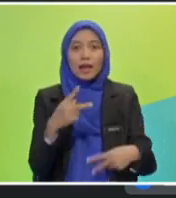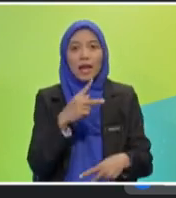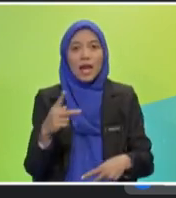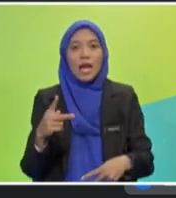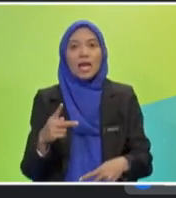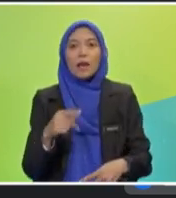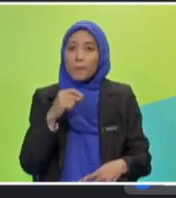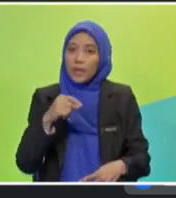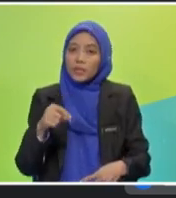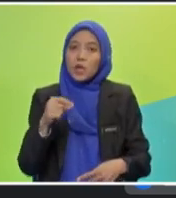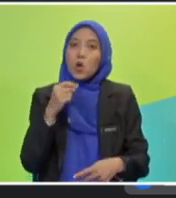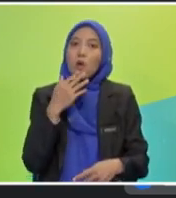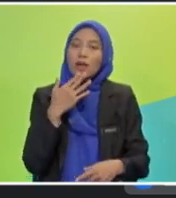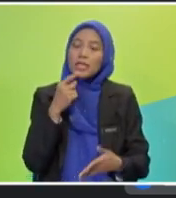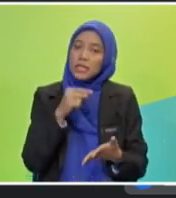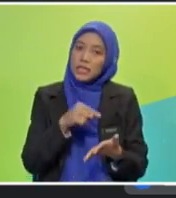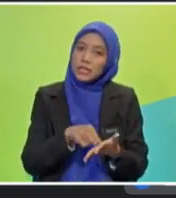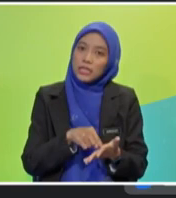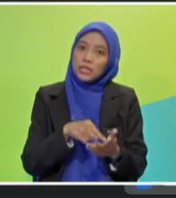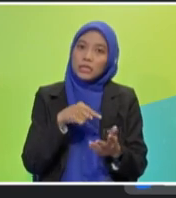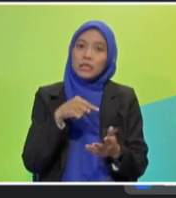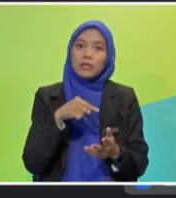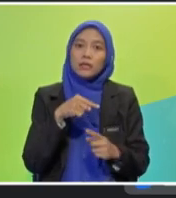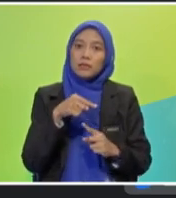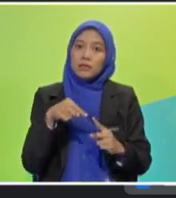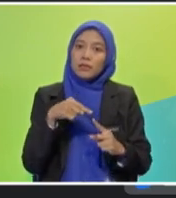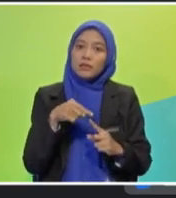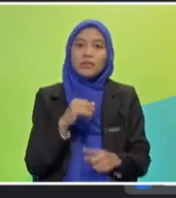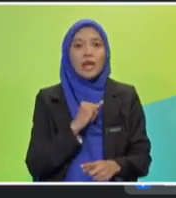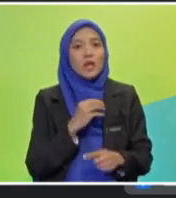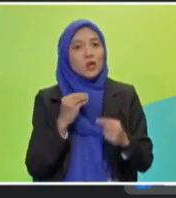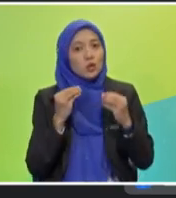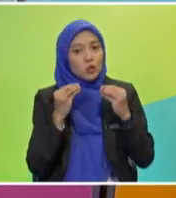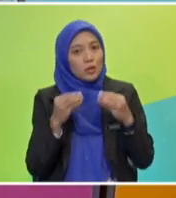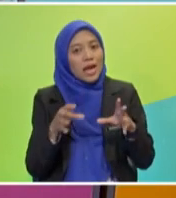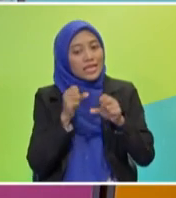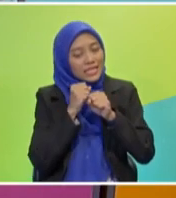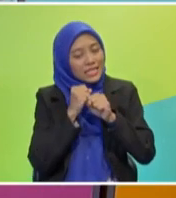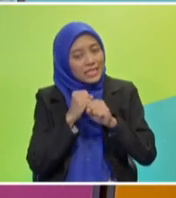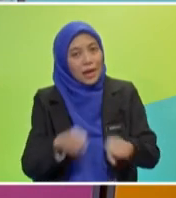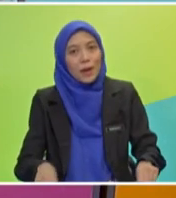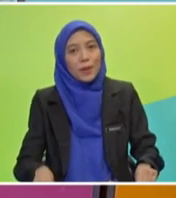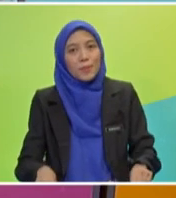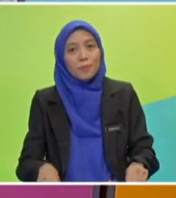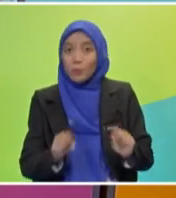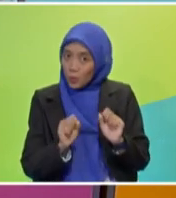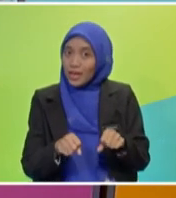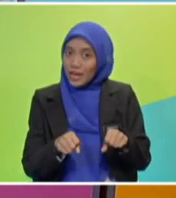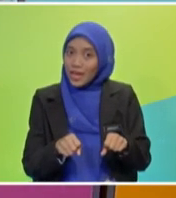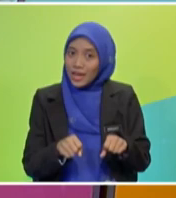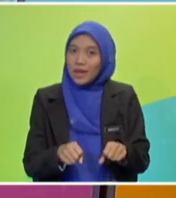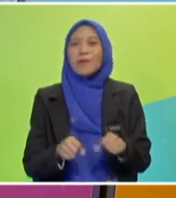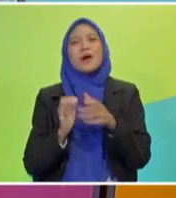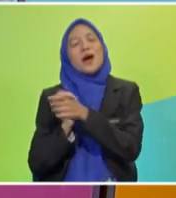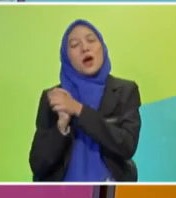warna ini selepas lukisan saya siap. Ya, terima kasih, Naura. Boleh tanya. Kita beri